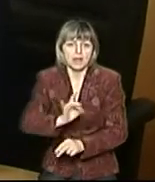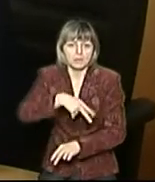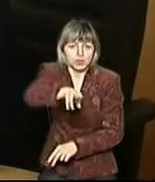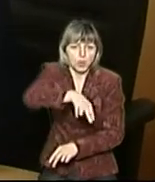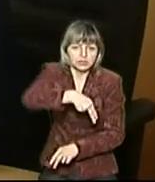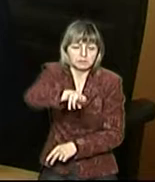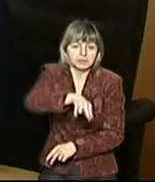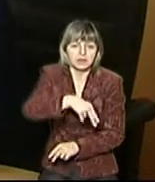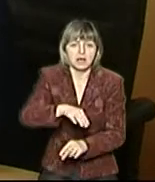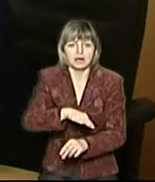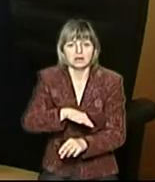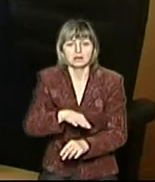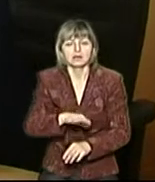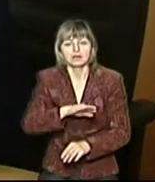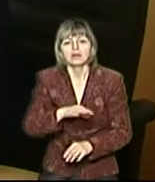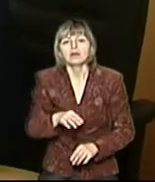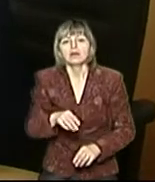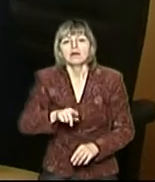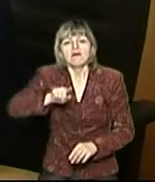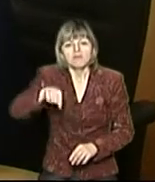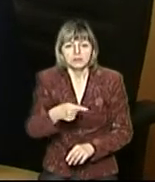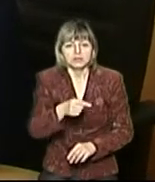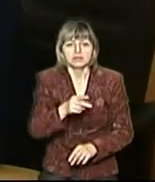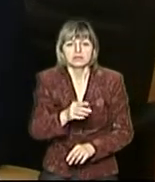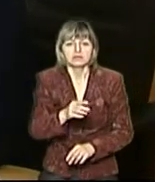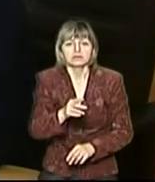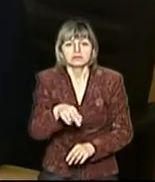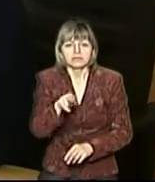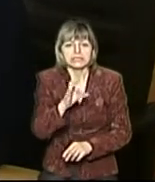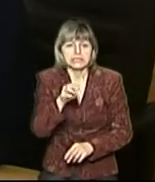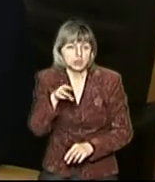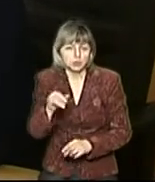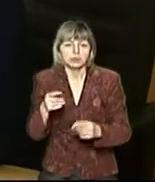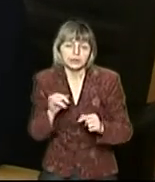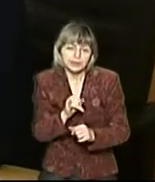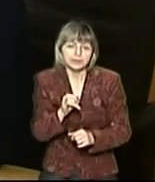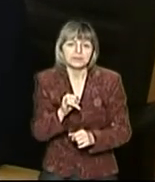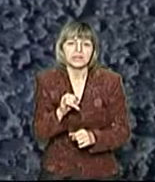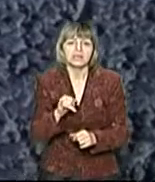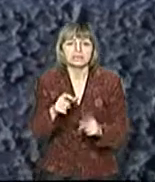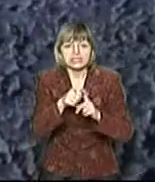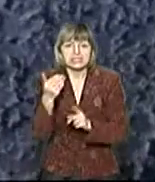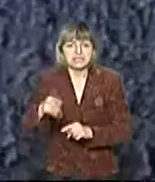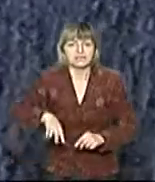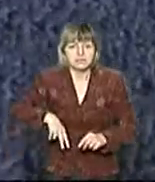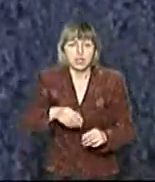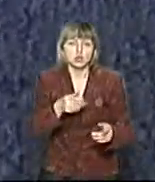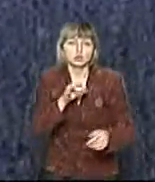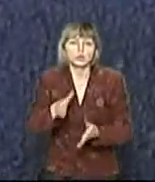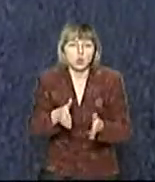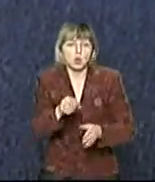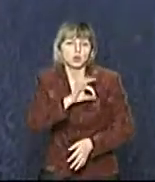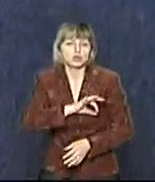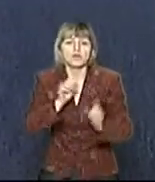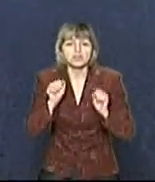під вимоги ДСТУ і вимоги правил дорожнього руху. Зі слів Ігоря Кравчука, дорогою користуватися